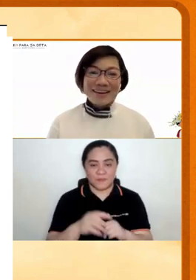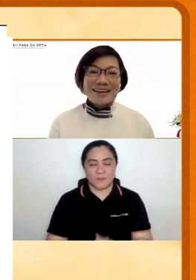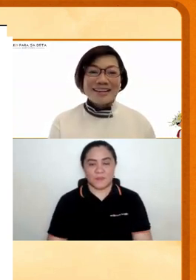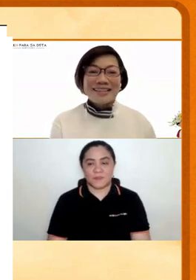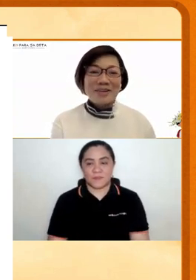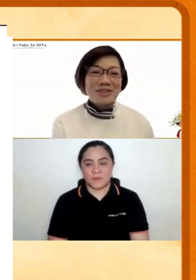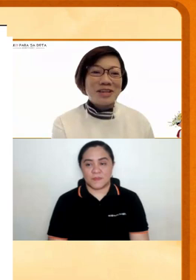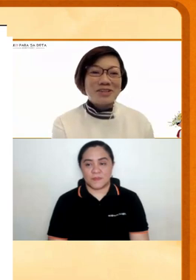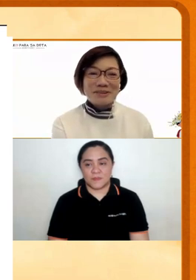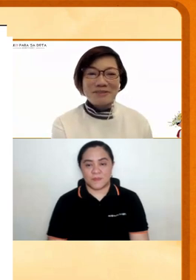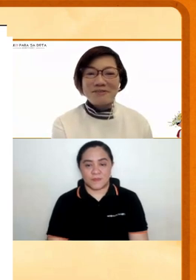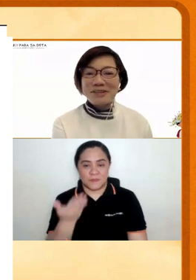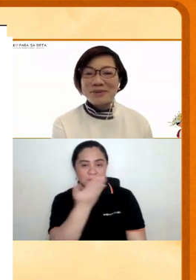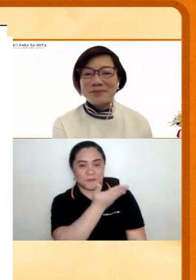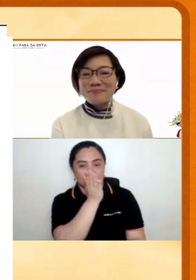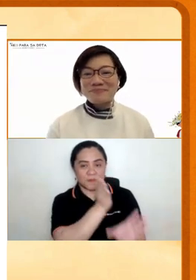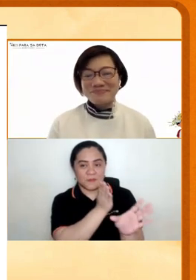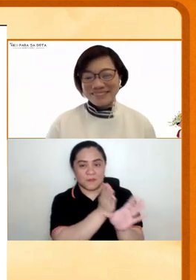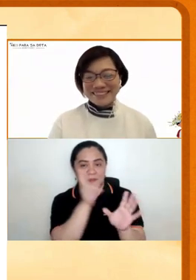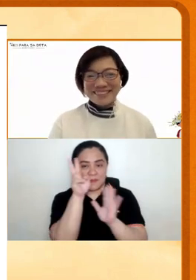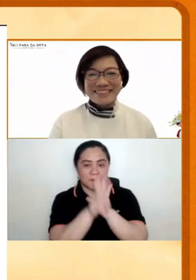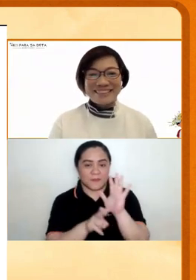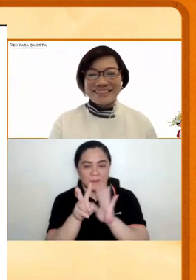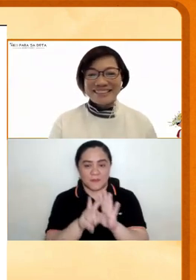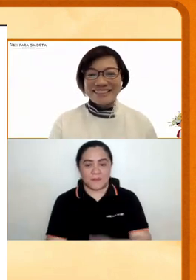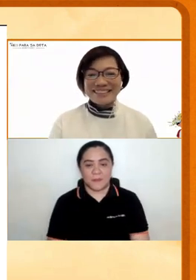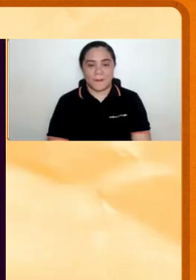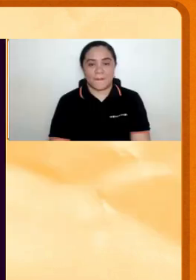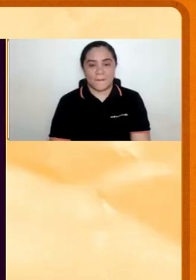our psychoeducation video.